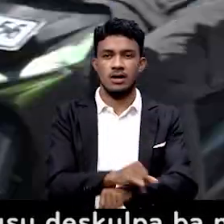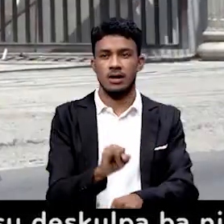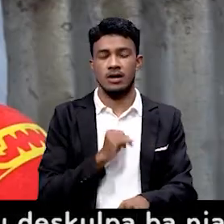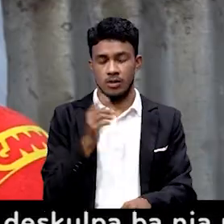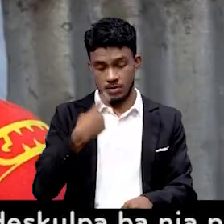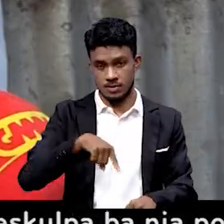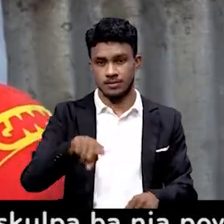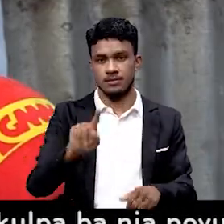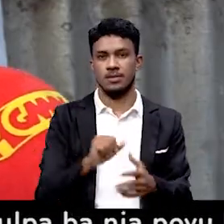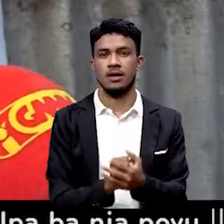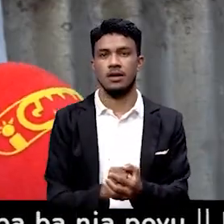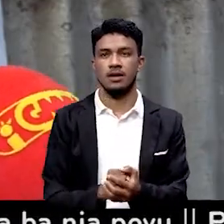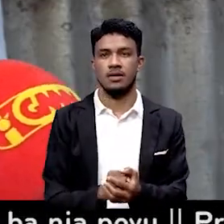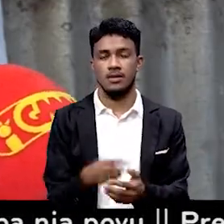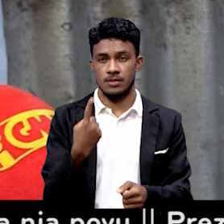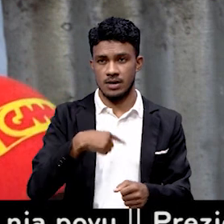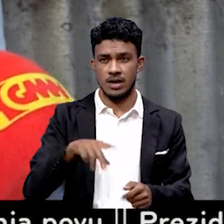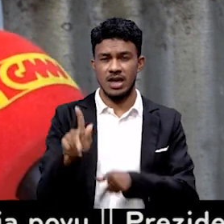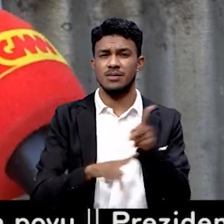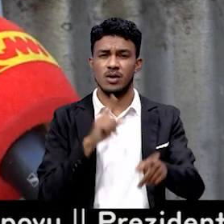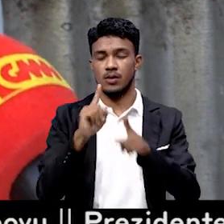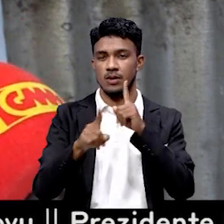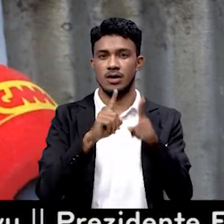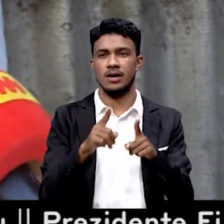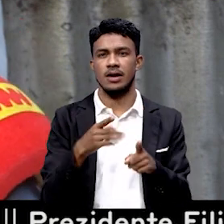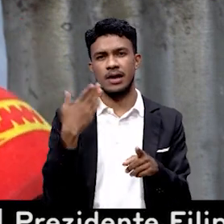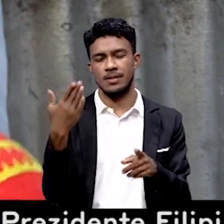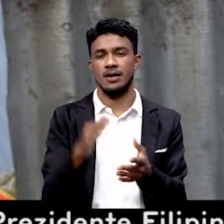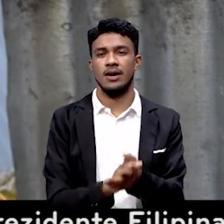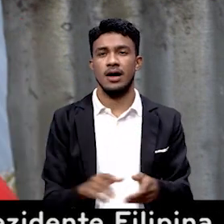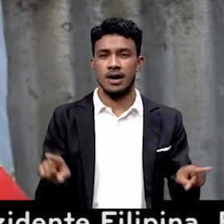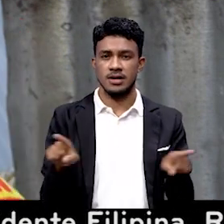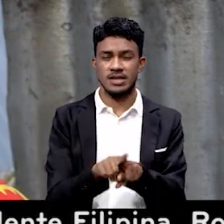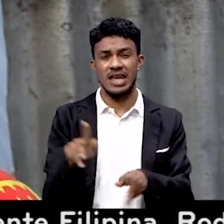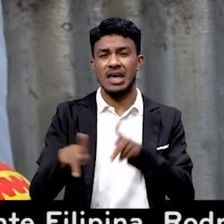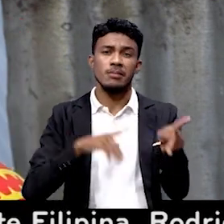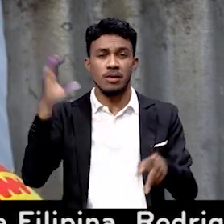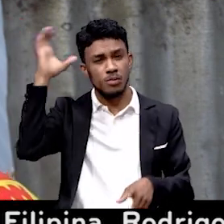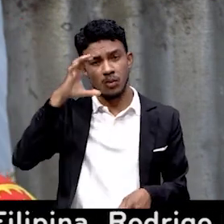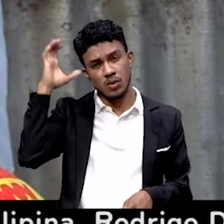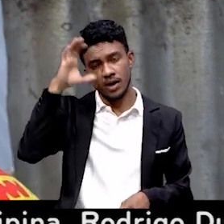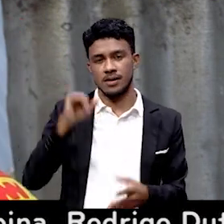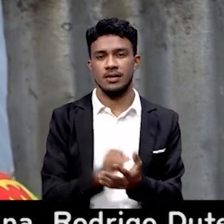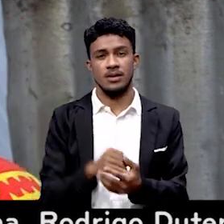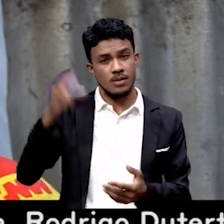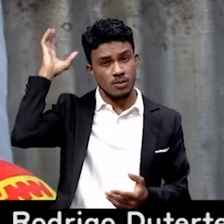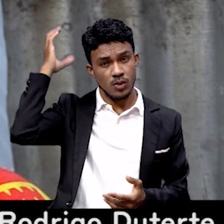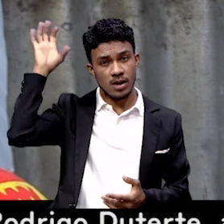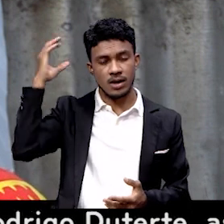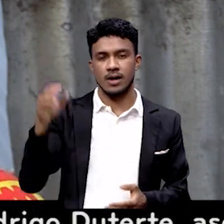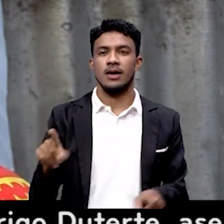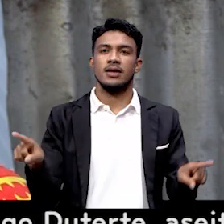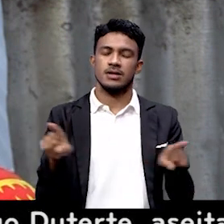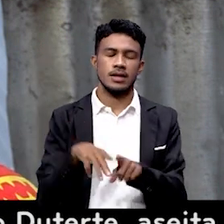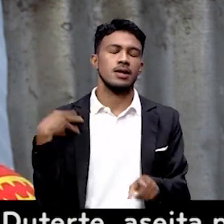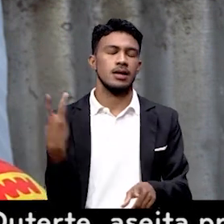ya be saiban he meden nan hem be ahne sem bulak ne adene noi itala